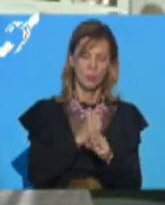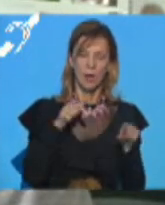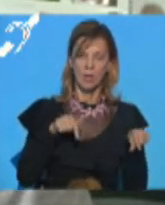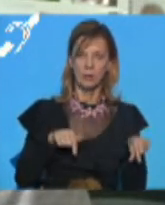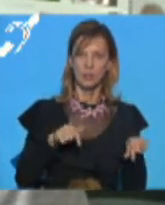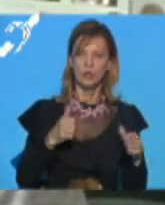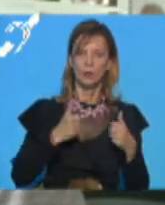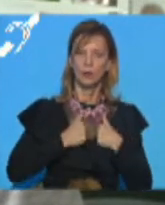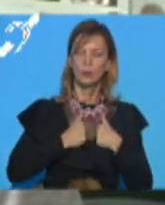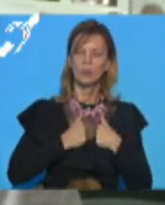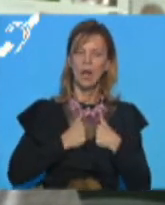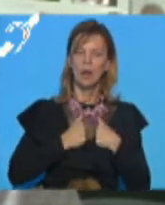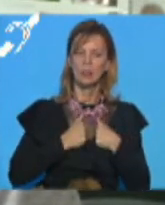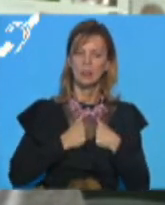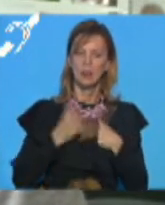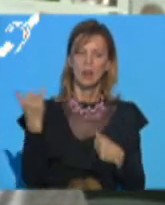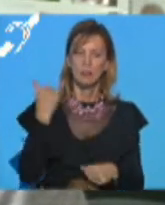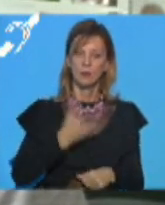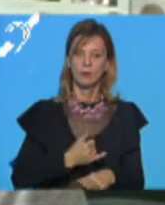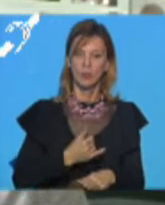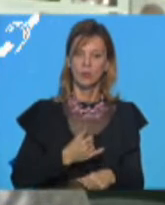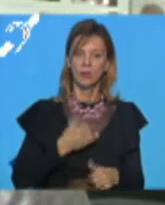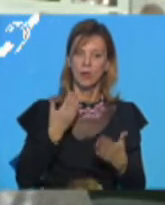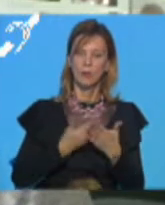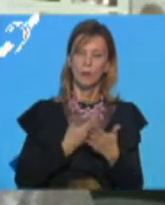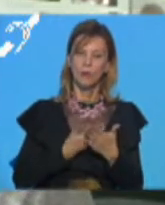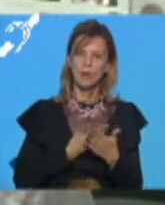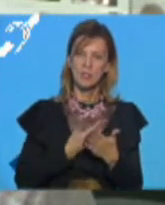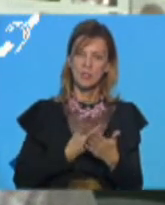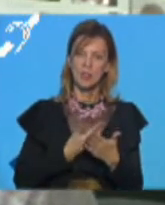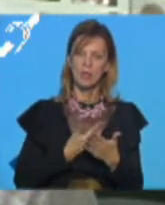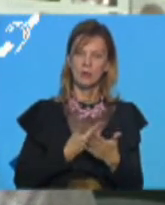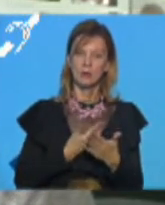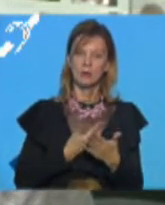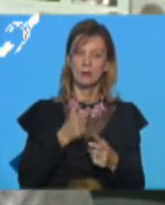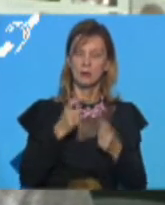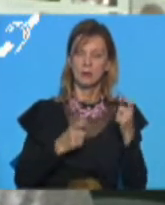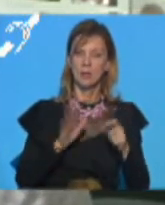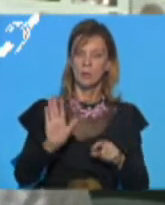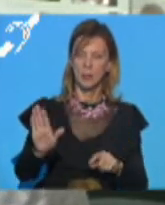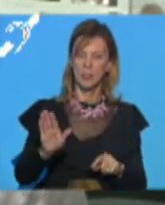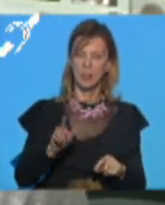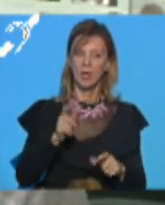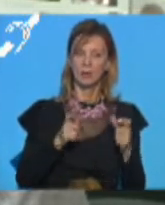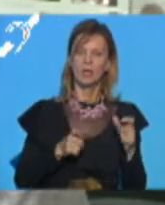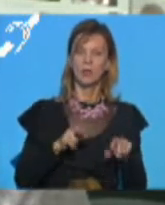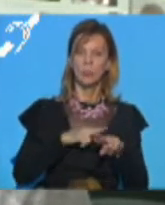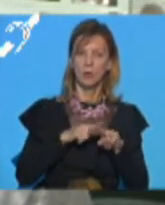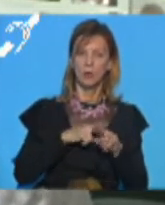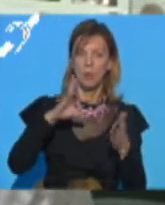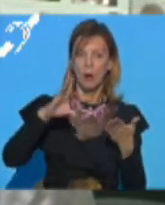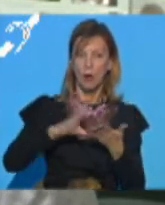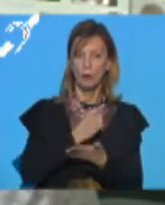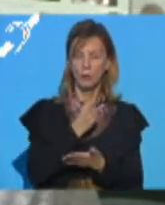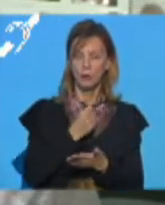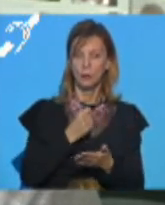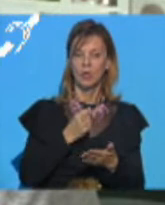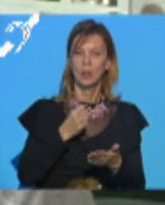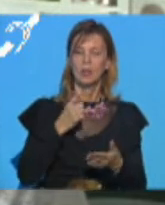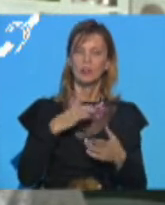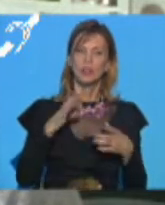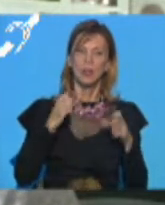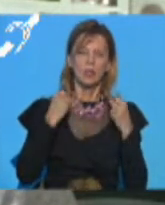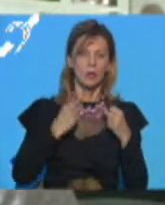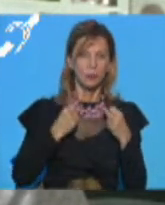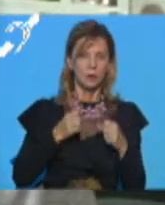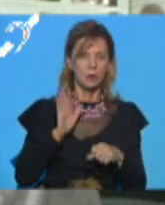acești voluntari vin și le povestesc pur și simplu despre ei, despre reușitele lor, despre greutățile pe care